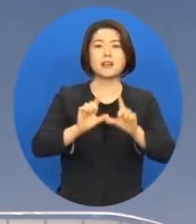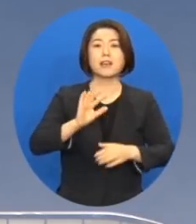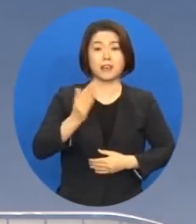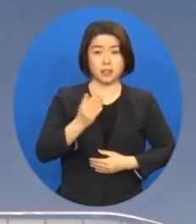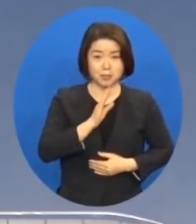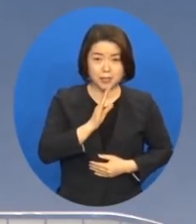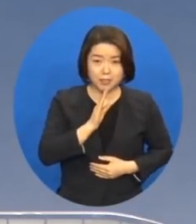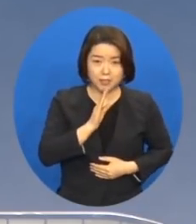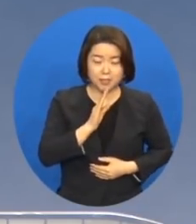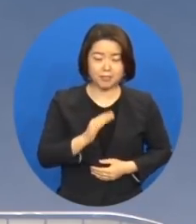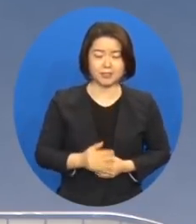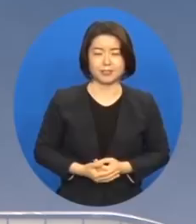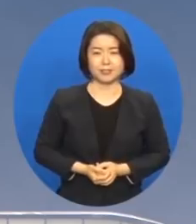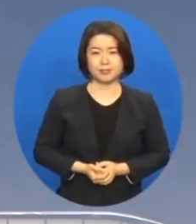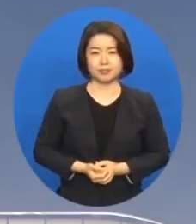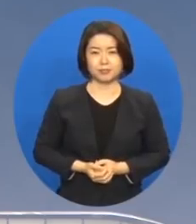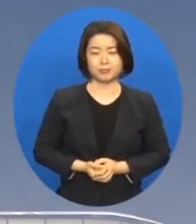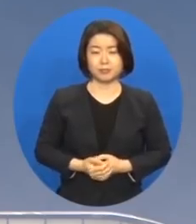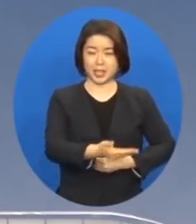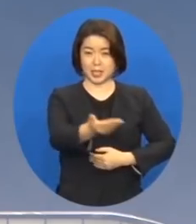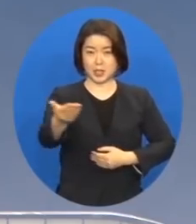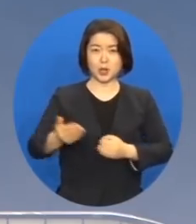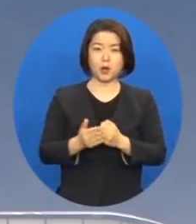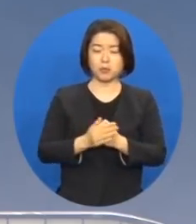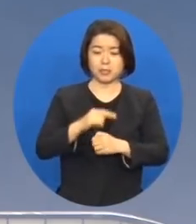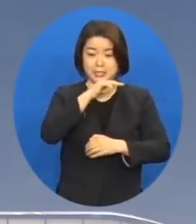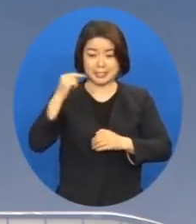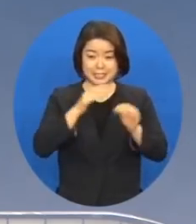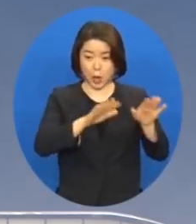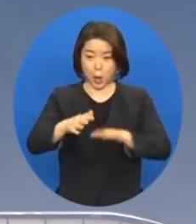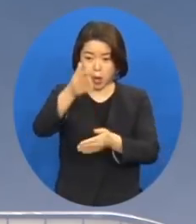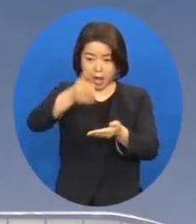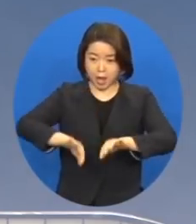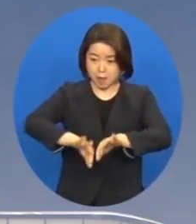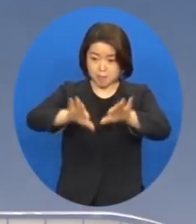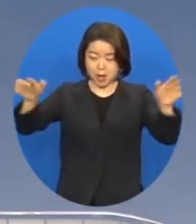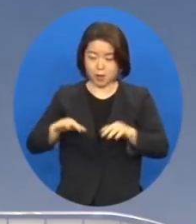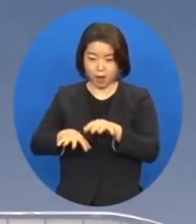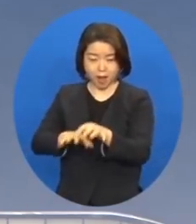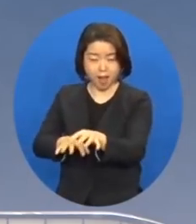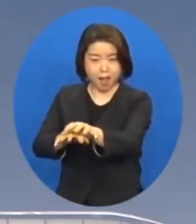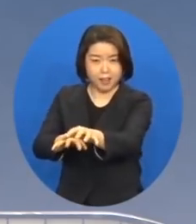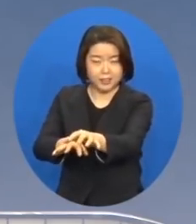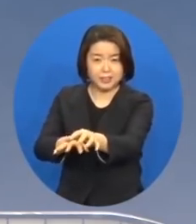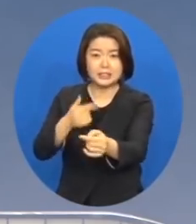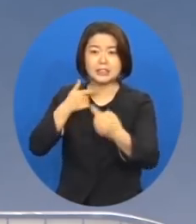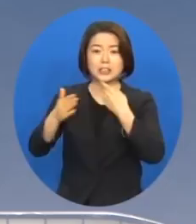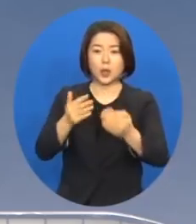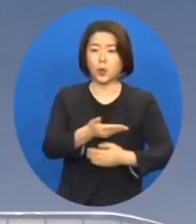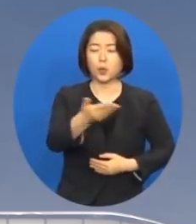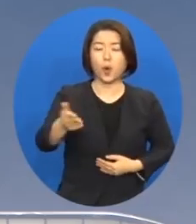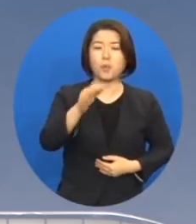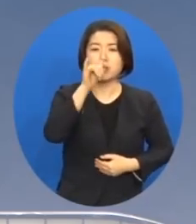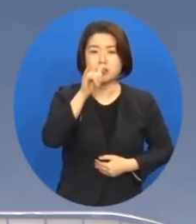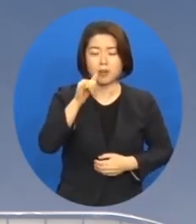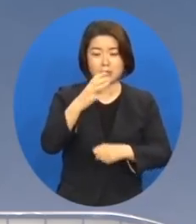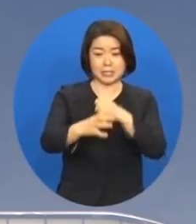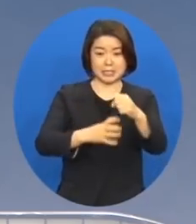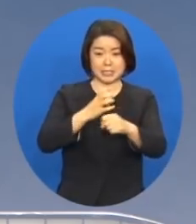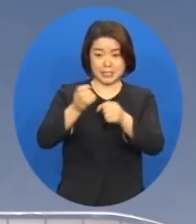받았다면. 아니, 여러분들에게 홍해가 갈라지고 그 거기를 지나가는 경험을 여러분이 했다면, 한